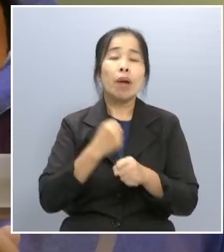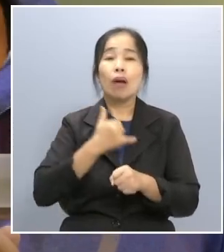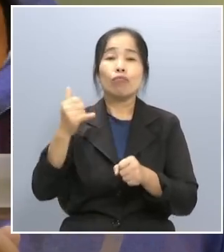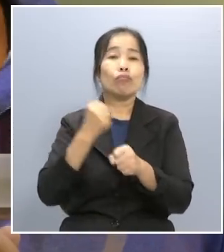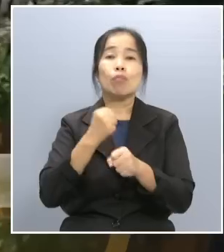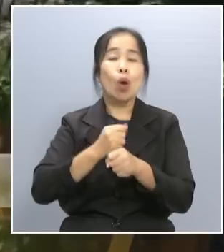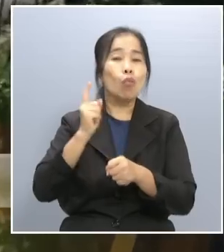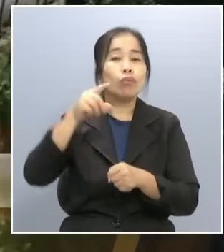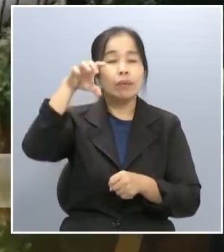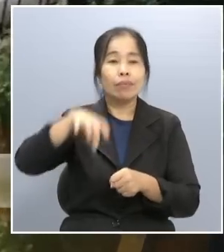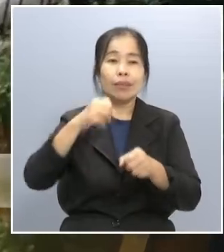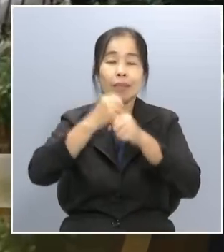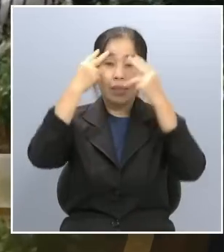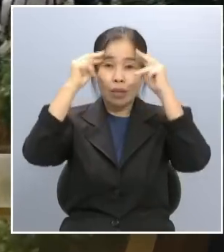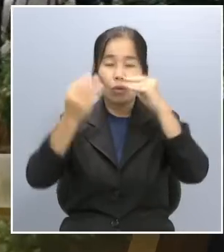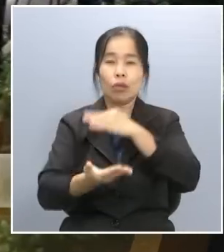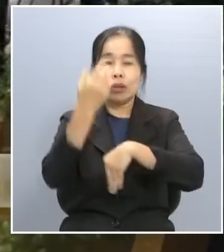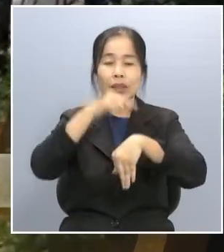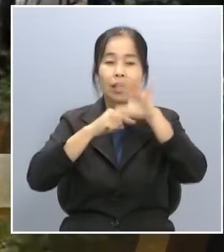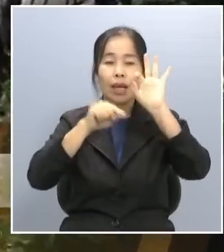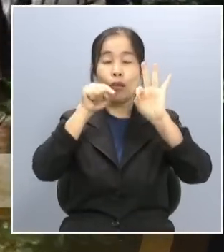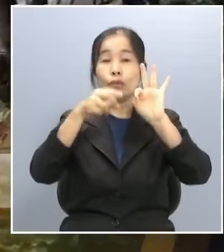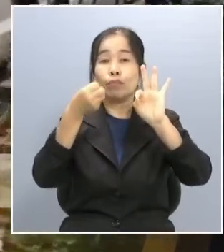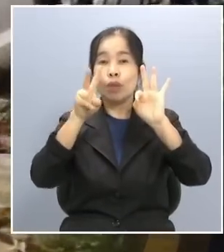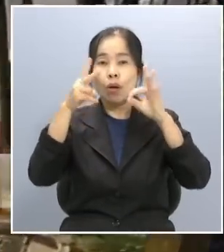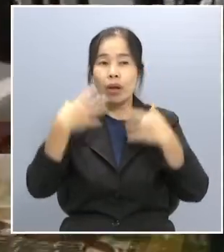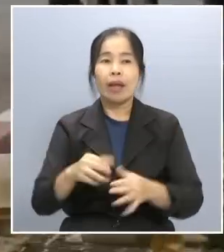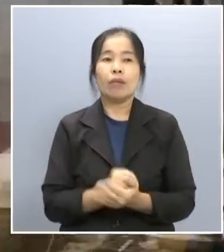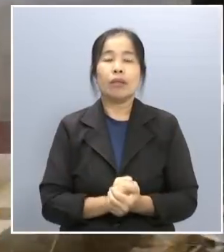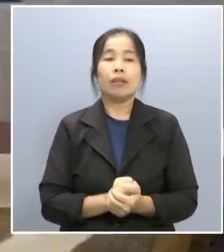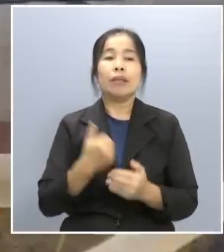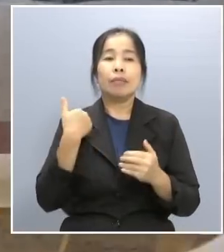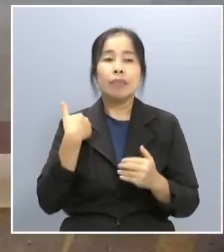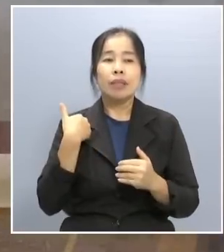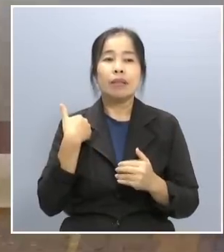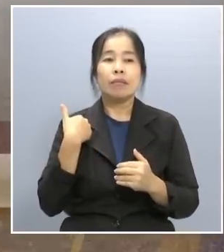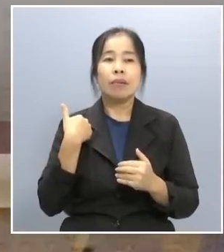ทำเนียบตั้งแต่ 9:12นโดยไม่มีพนักงานไม่มีวาระงานอะไรทั้งสิ้น